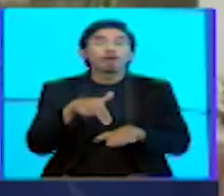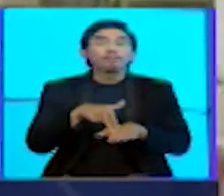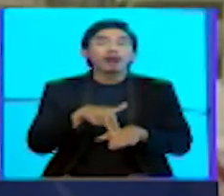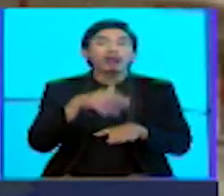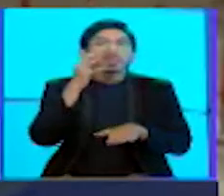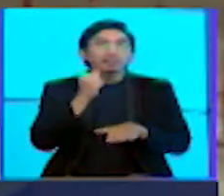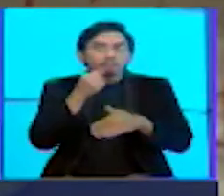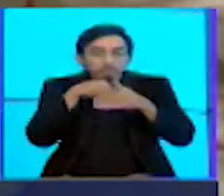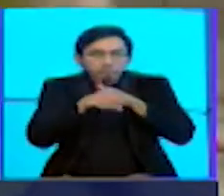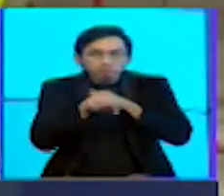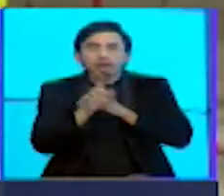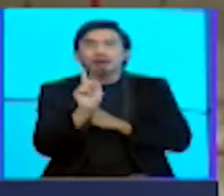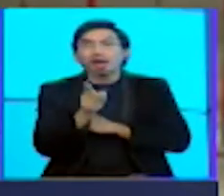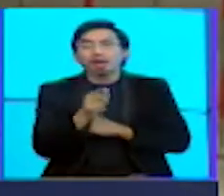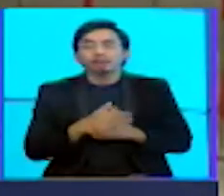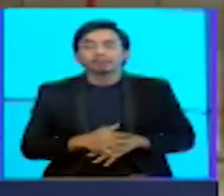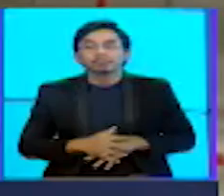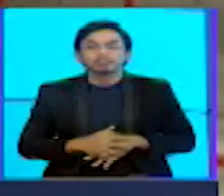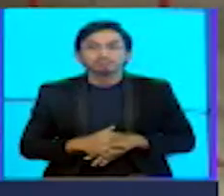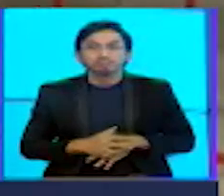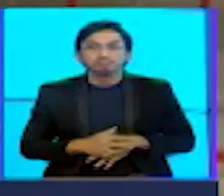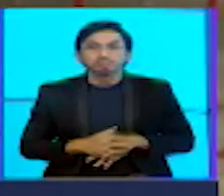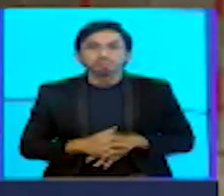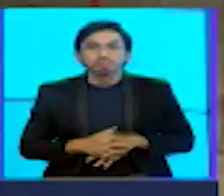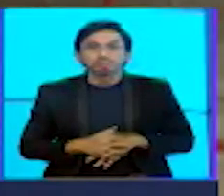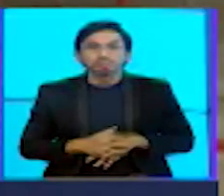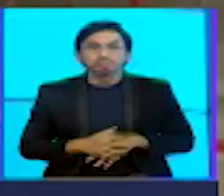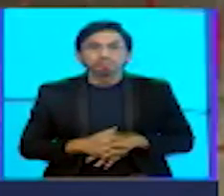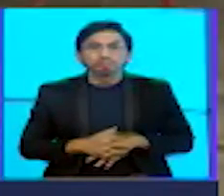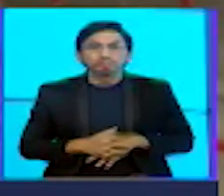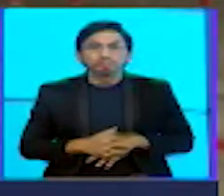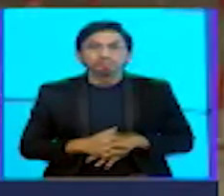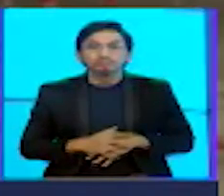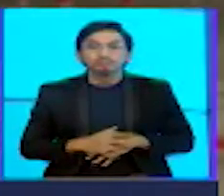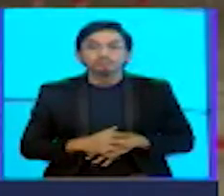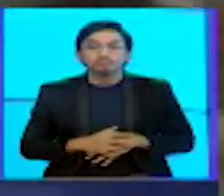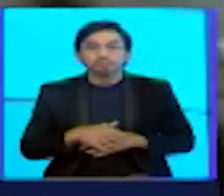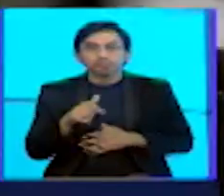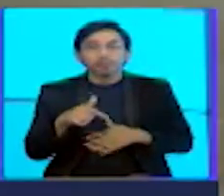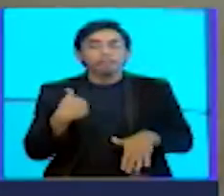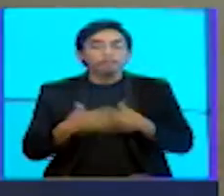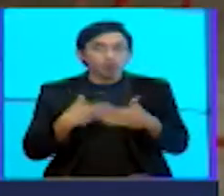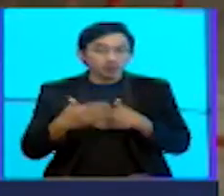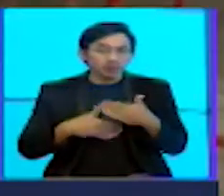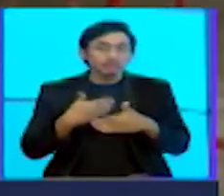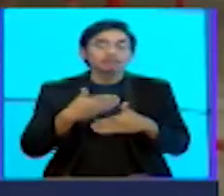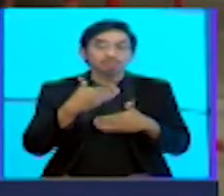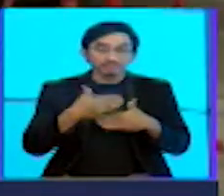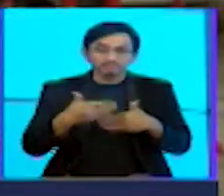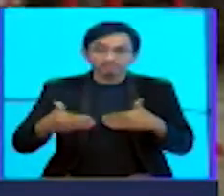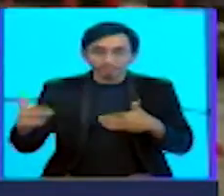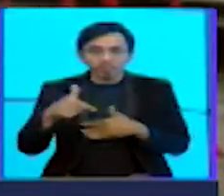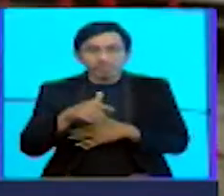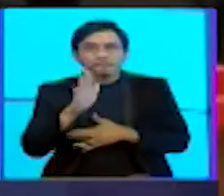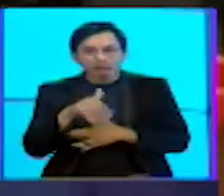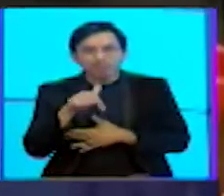langsung segera diputar balikan. Dan pemirsa, memang untuk proses penyekatan di gerbang tol Cikupa ini mengalami tren penurunan